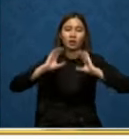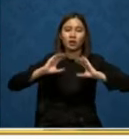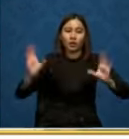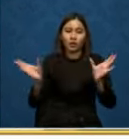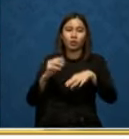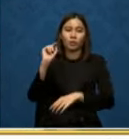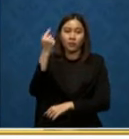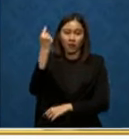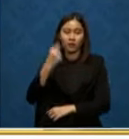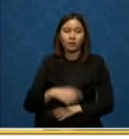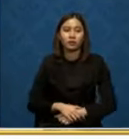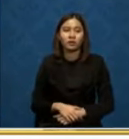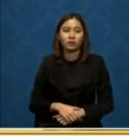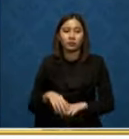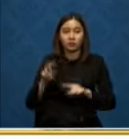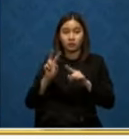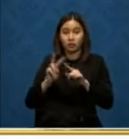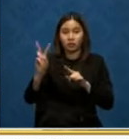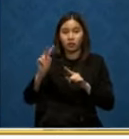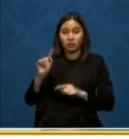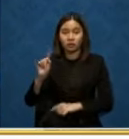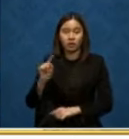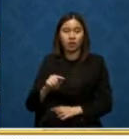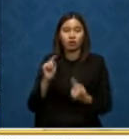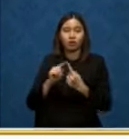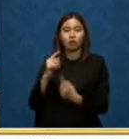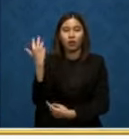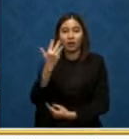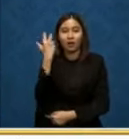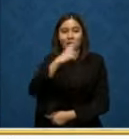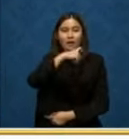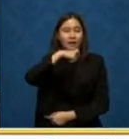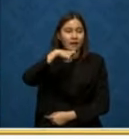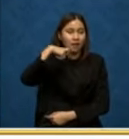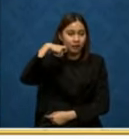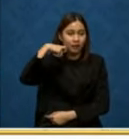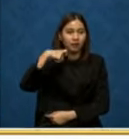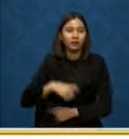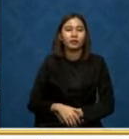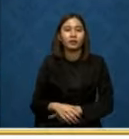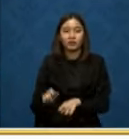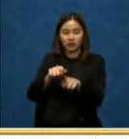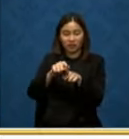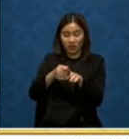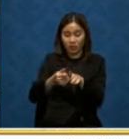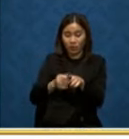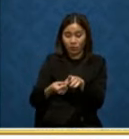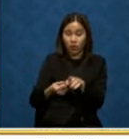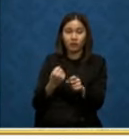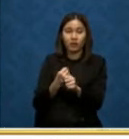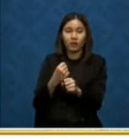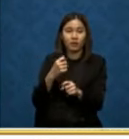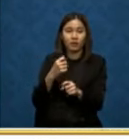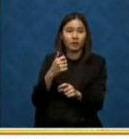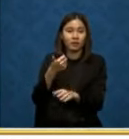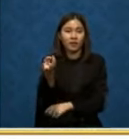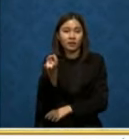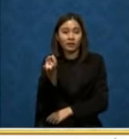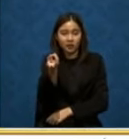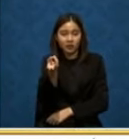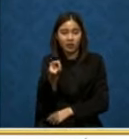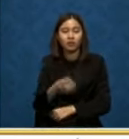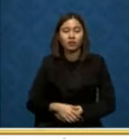ด้วยครับจะเรื่องที่ 2จับภาวะวิกฤติภัยแล้งเห็นได้ว่าถึงแม้ข้าวโพดจะผลิตออกมาได้ไม่มากเท่าที่